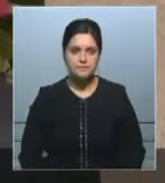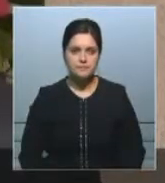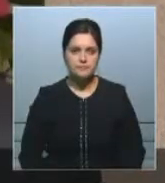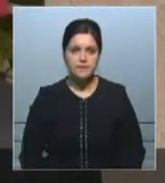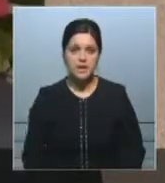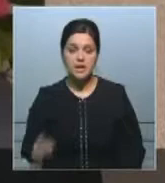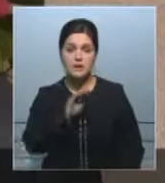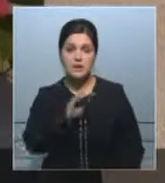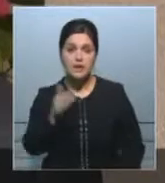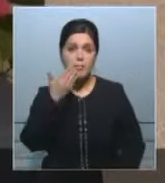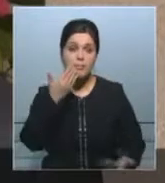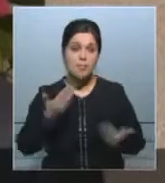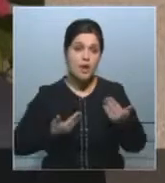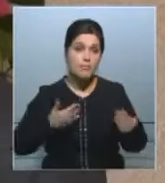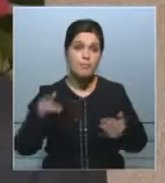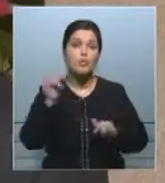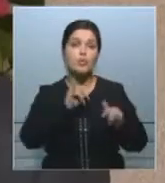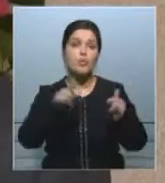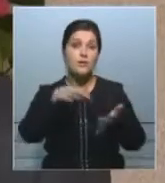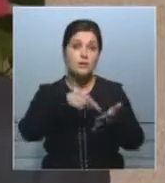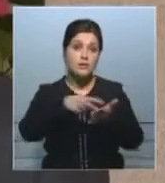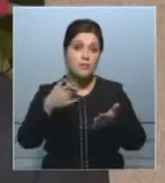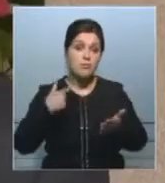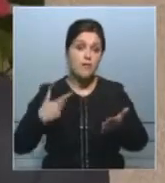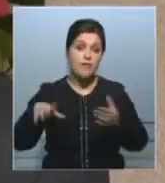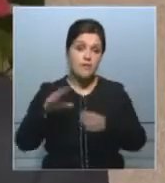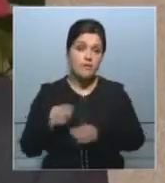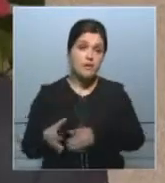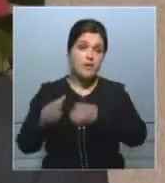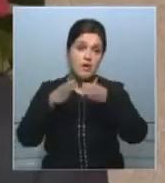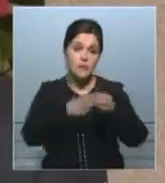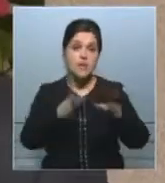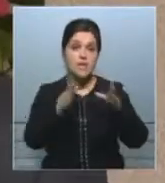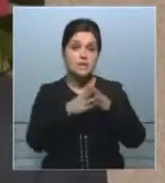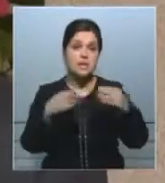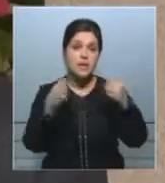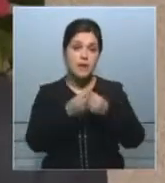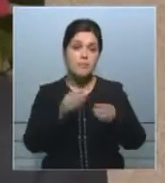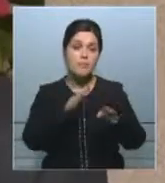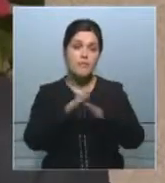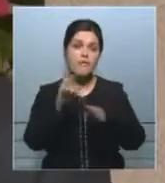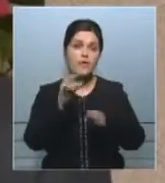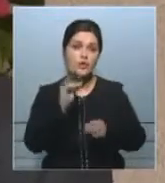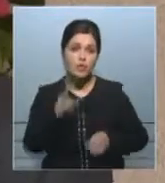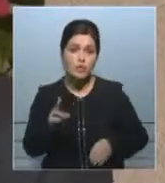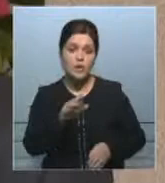я бы тоже пришли всем семьей с детьми внуками